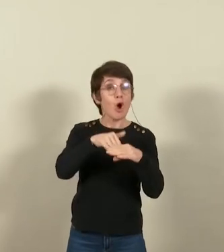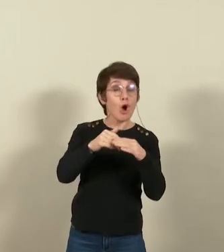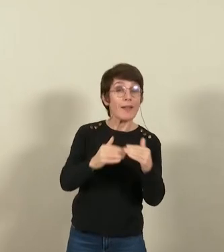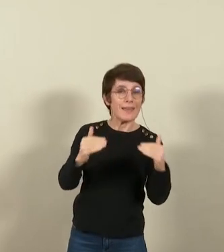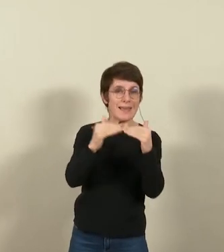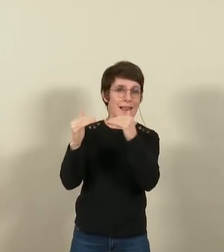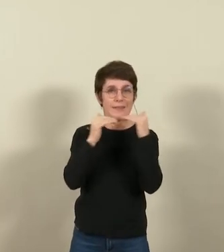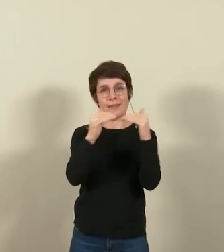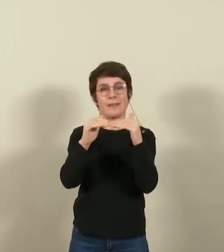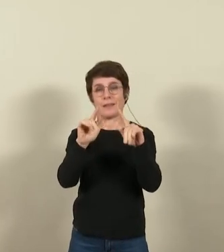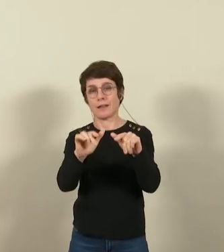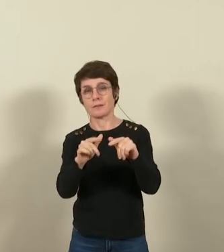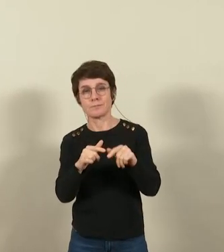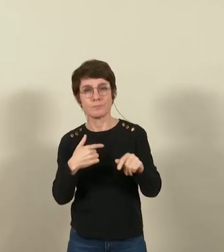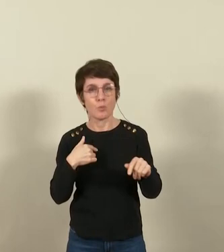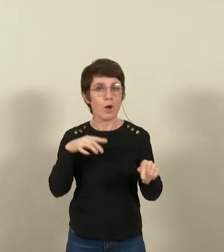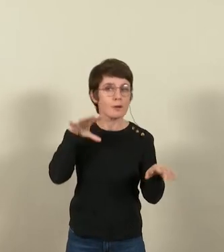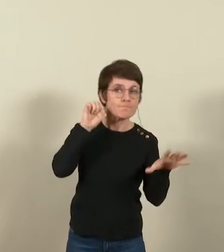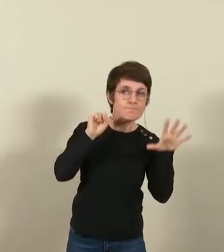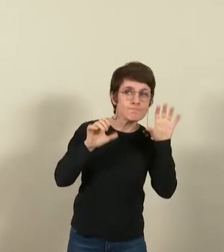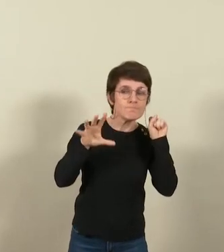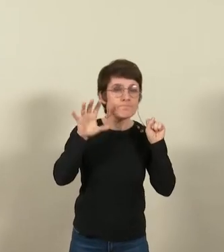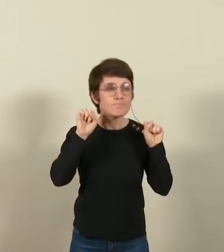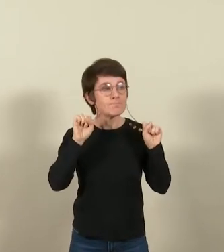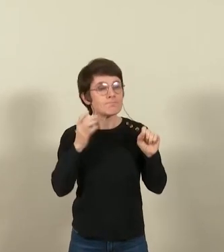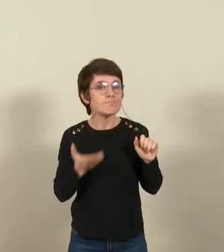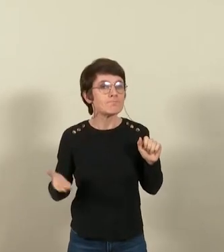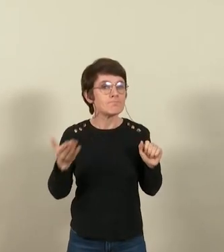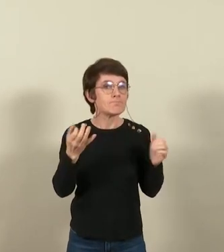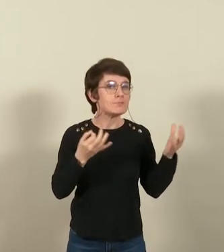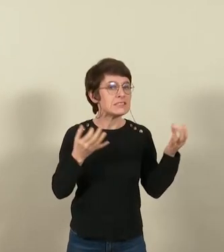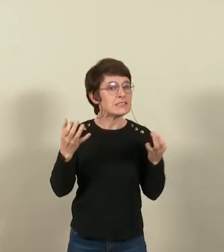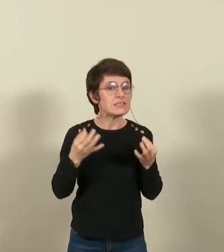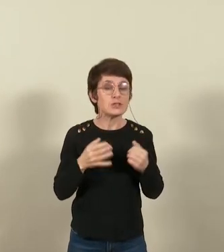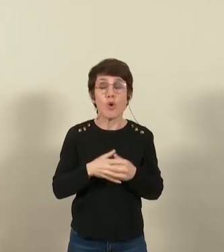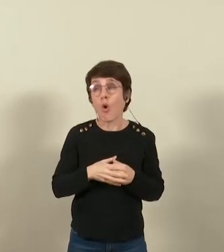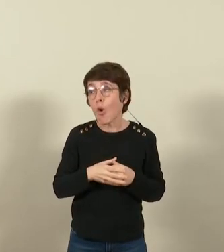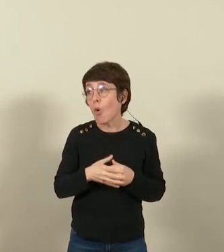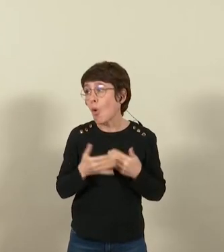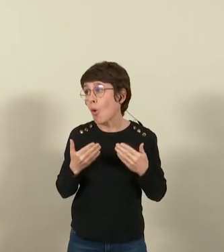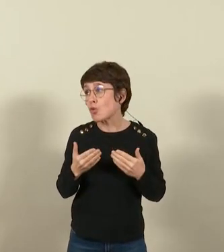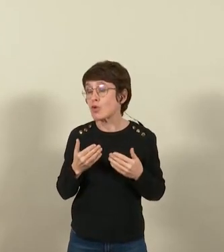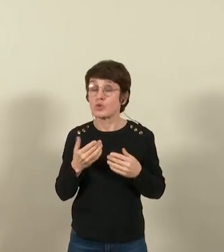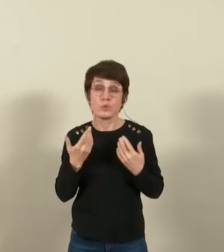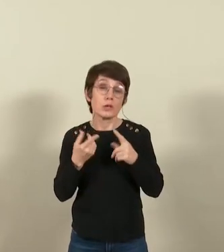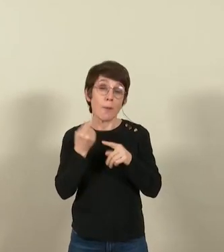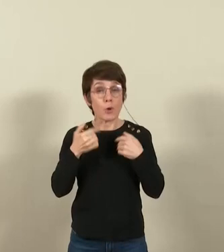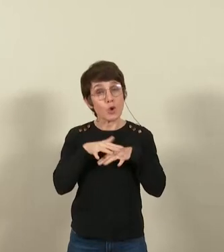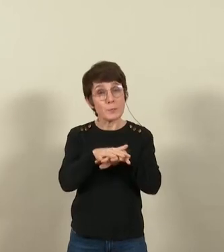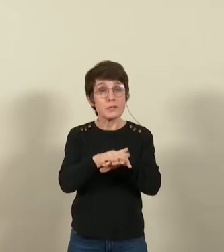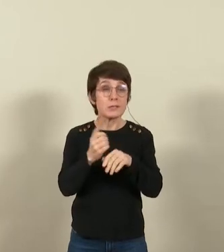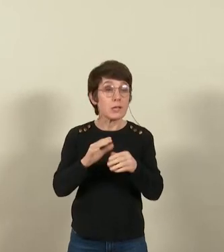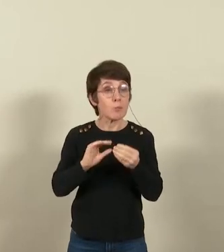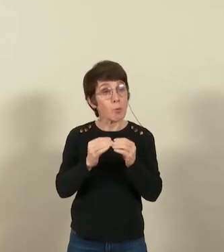entendu certaines personnes insinuer que aujourd'hui il n'y avait pas tant de sujet que ça que c'était important la mixité mais que finalement